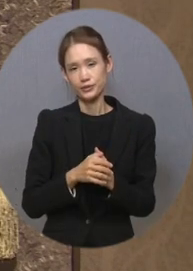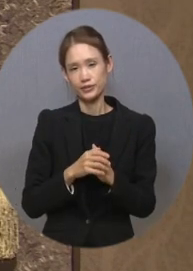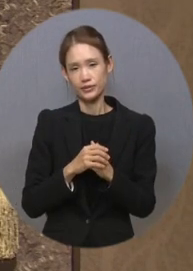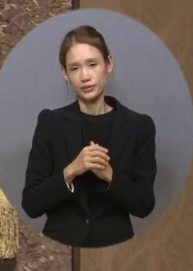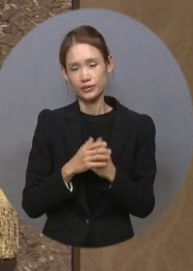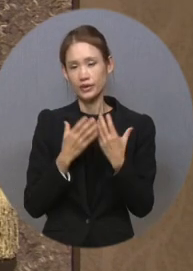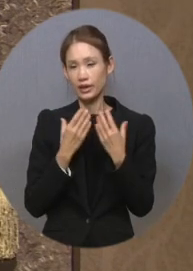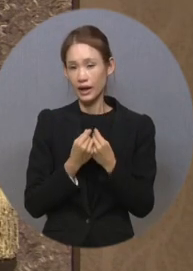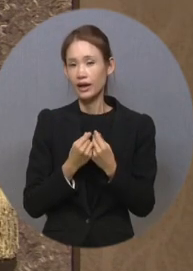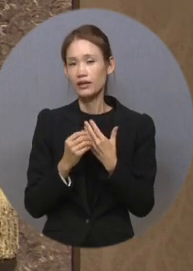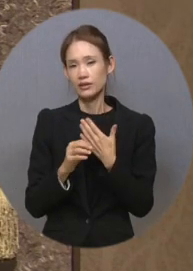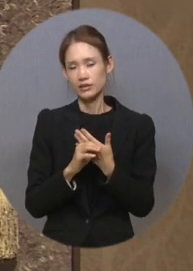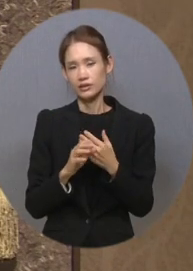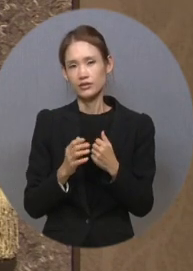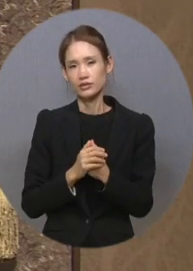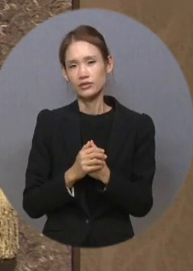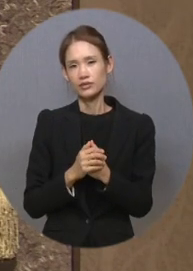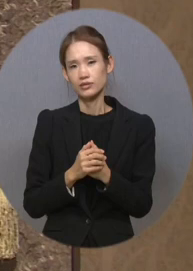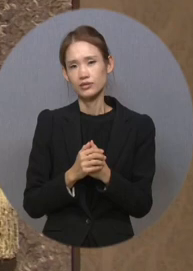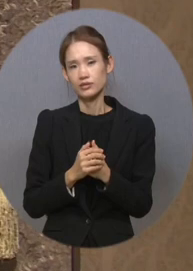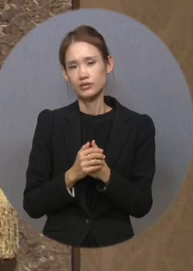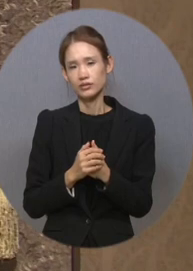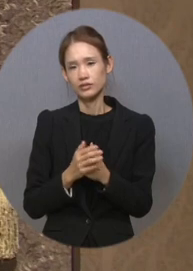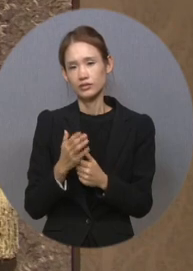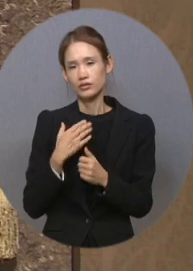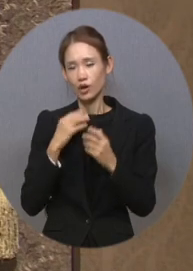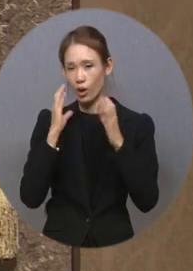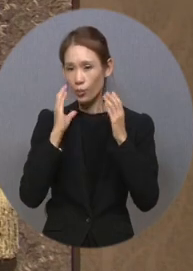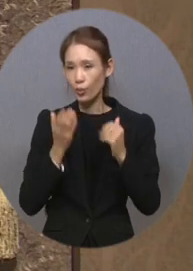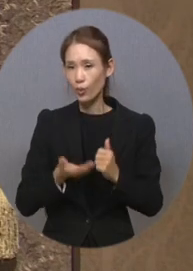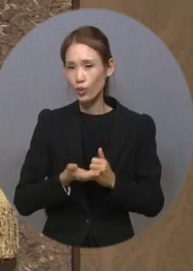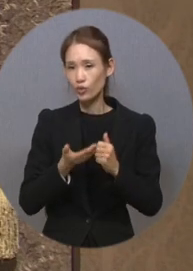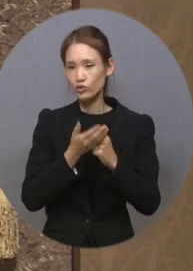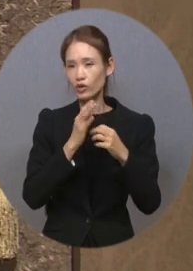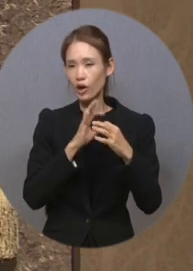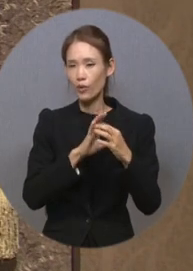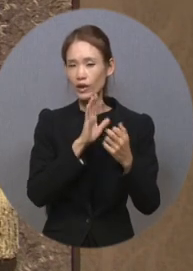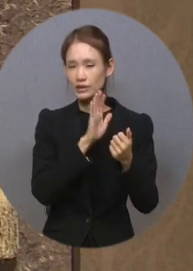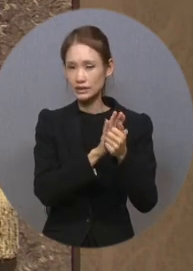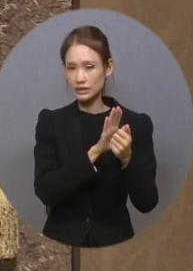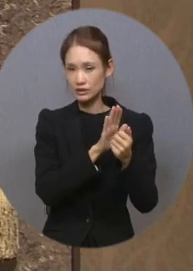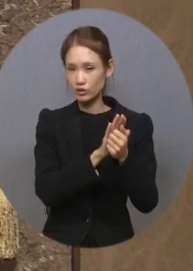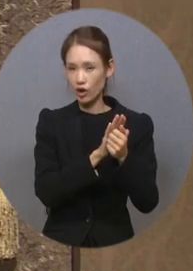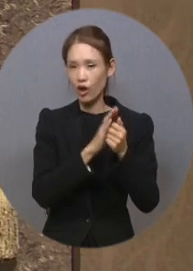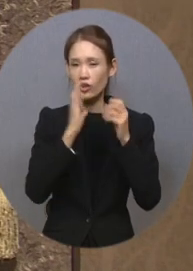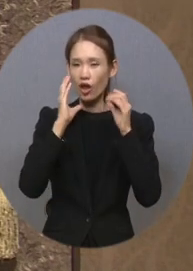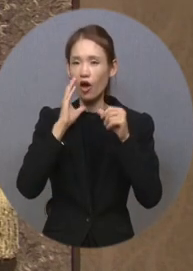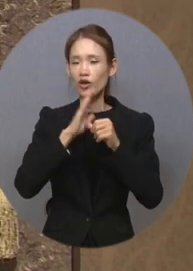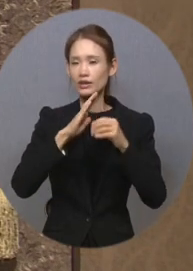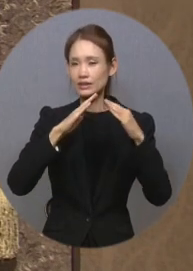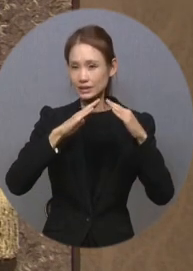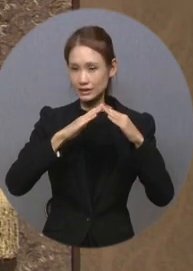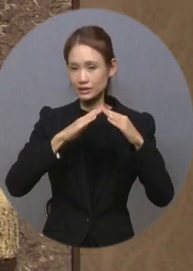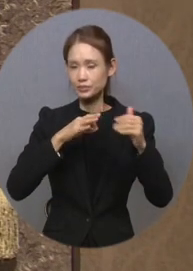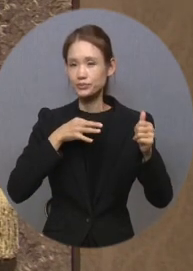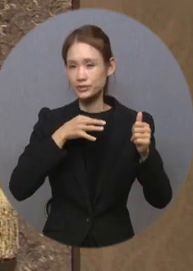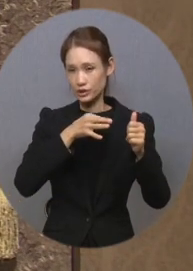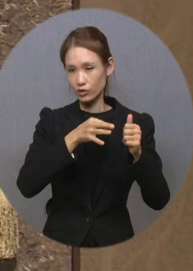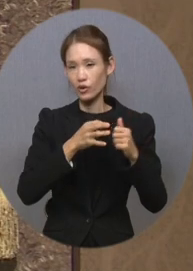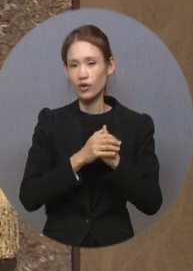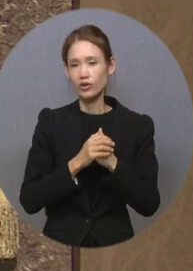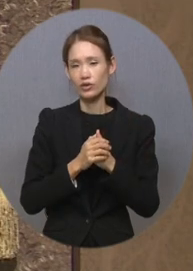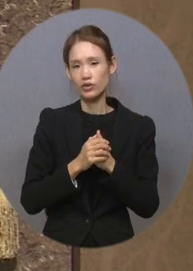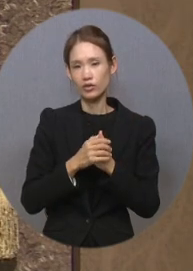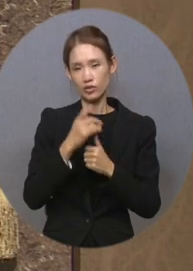이제 예를 들면 우리 제가 보육에 관한 지원은 많이 이제 어린이집 그 경비 지원 그